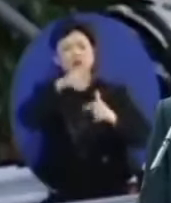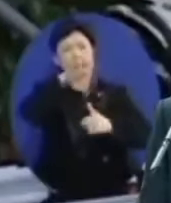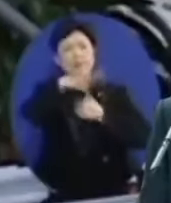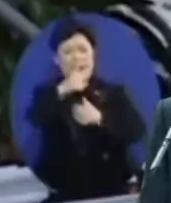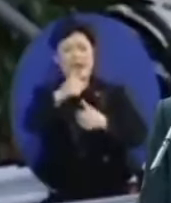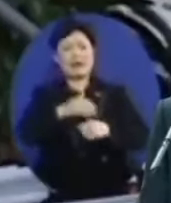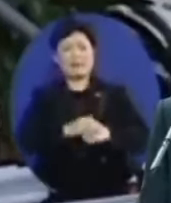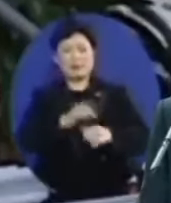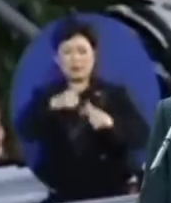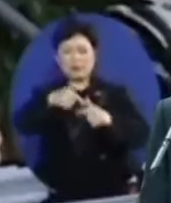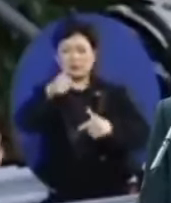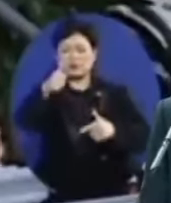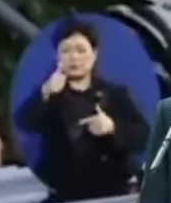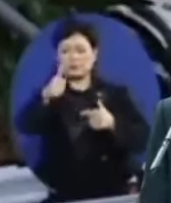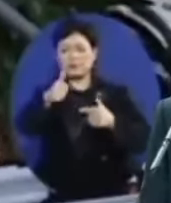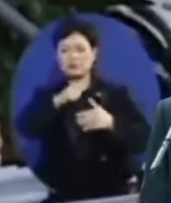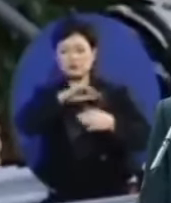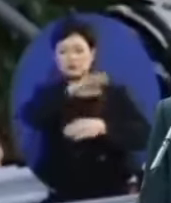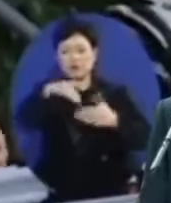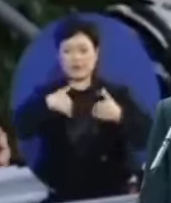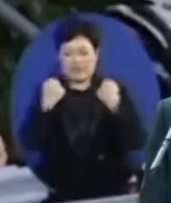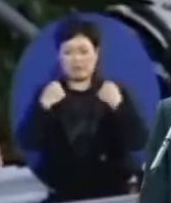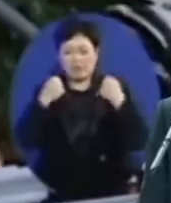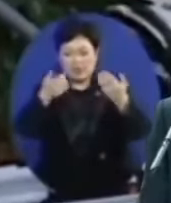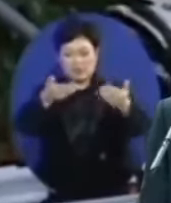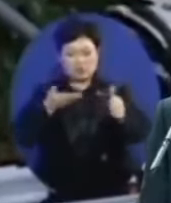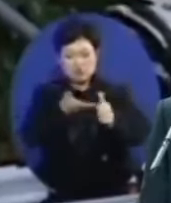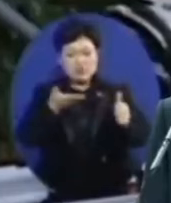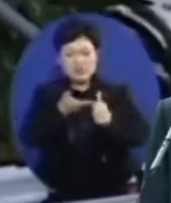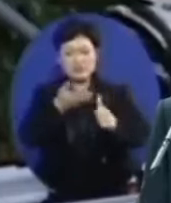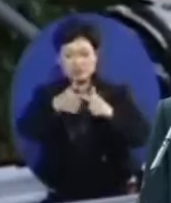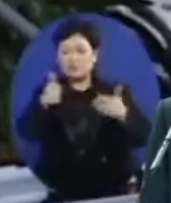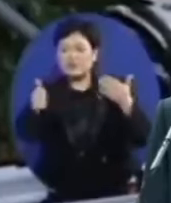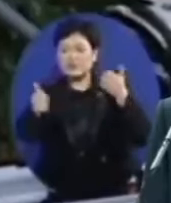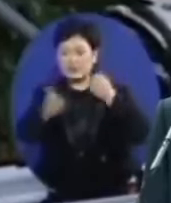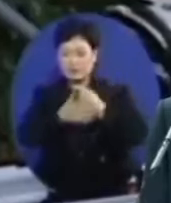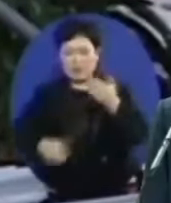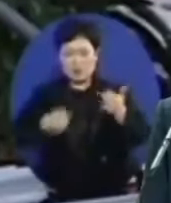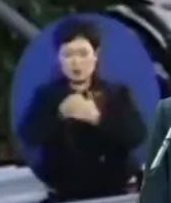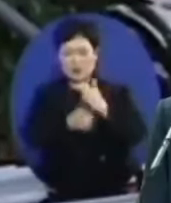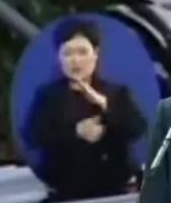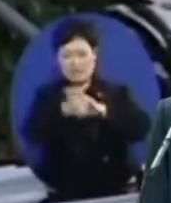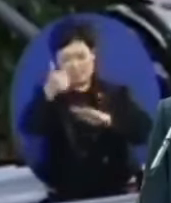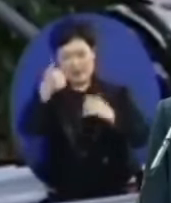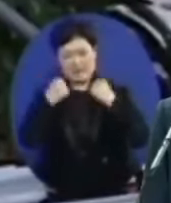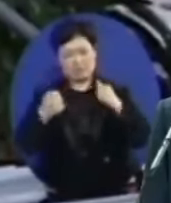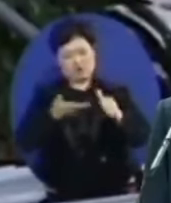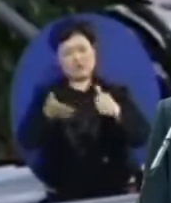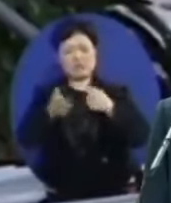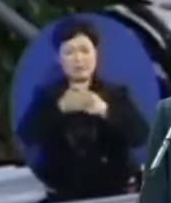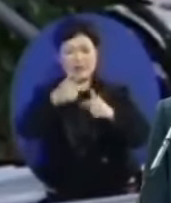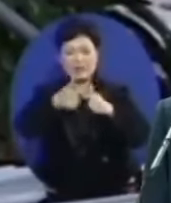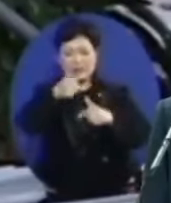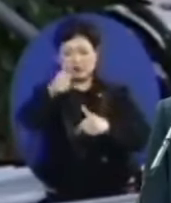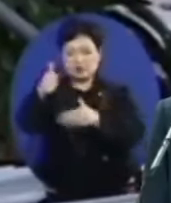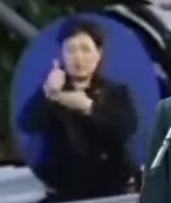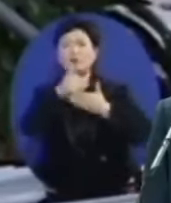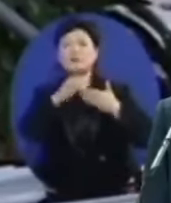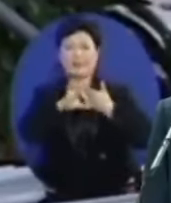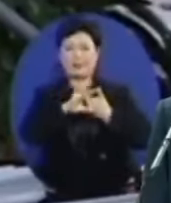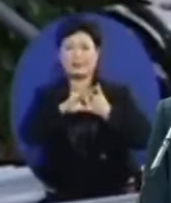왜? 예수님은 우리에게 힘을 줄 수 있기 때문인 것입니다. 용기와 힘과 희망을 줄 수 있기 때문에 예수님을